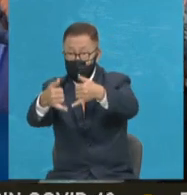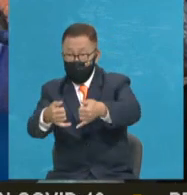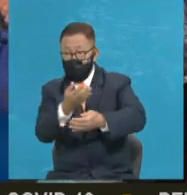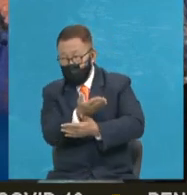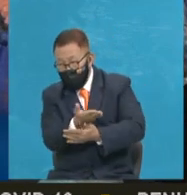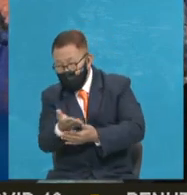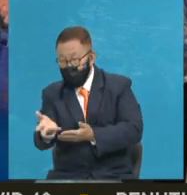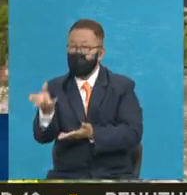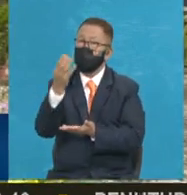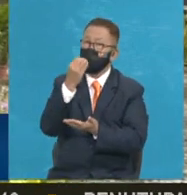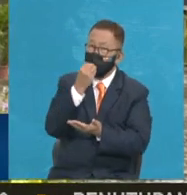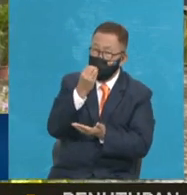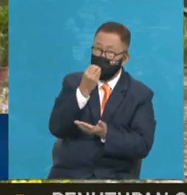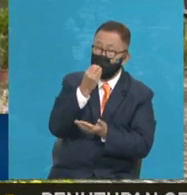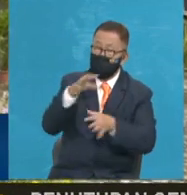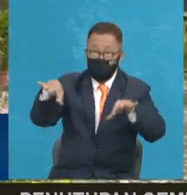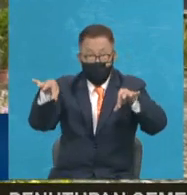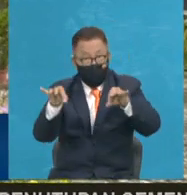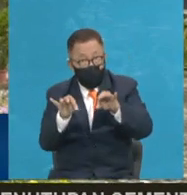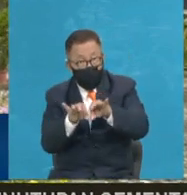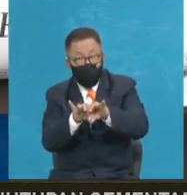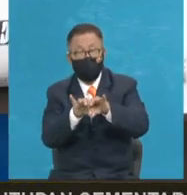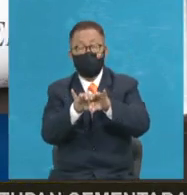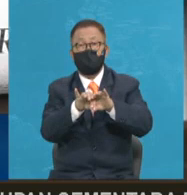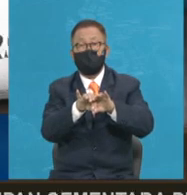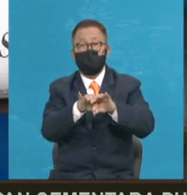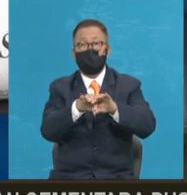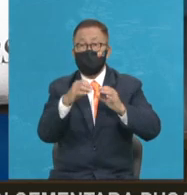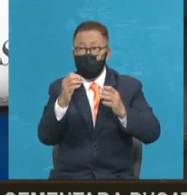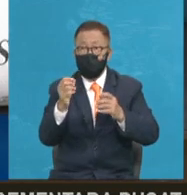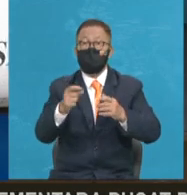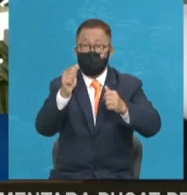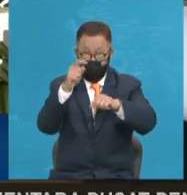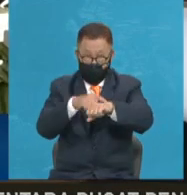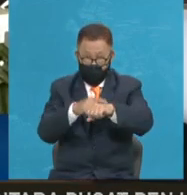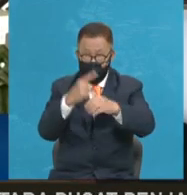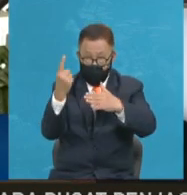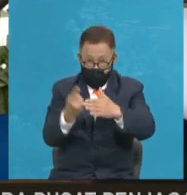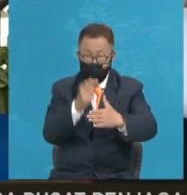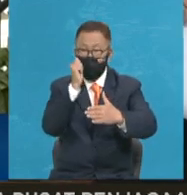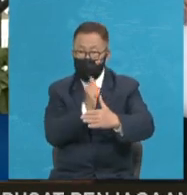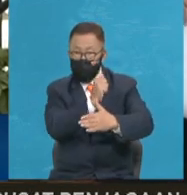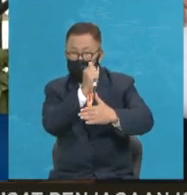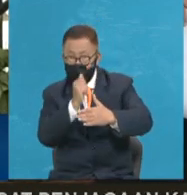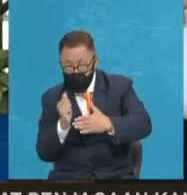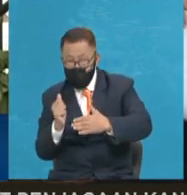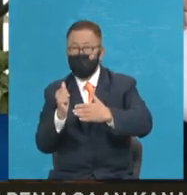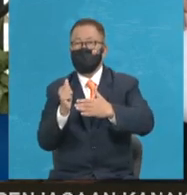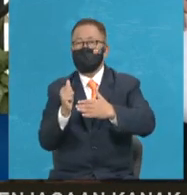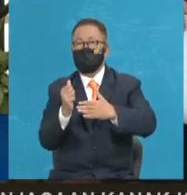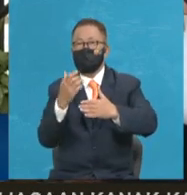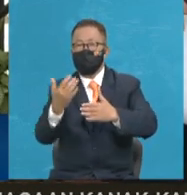seperti makanan asasi kepada osnap mualaf sempurna kedatangan bulan Ramadan turut disertakan